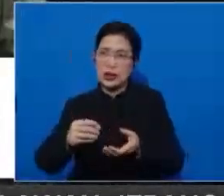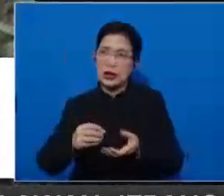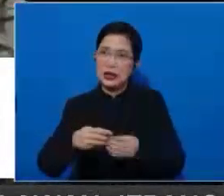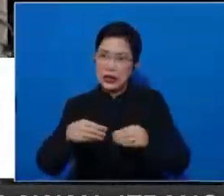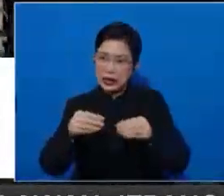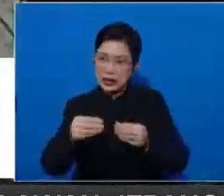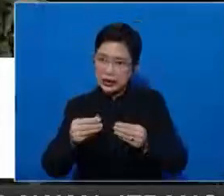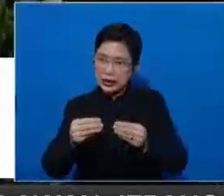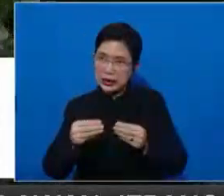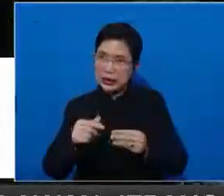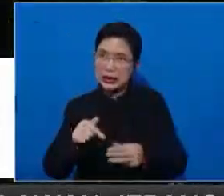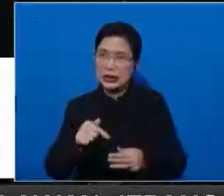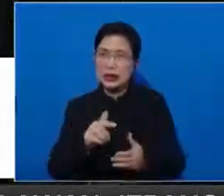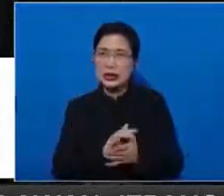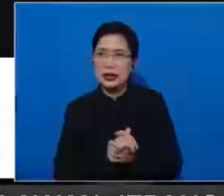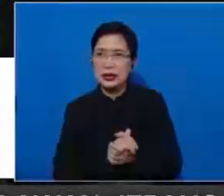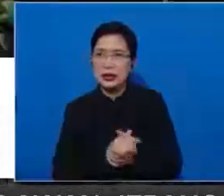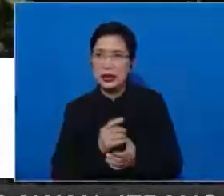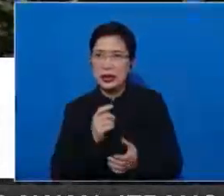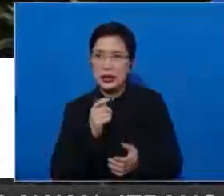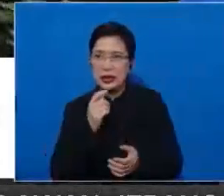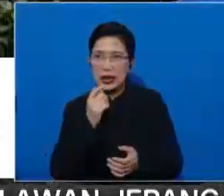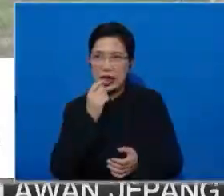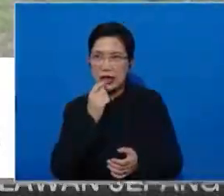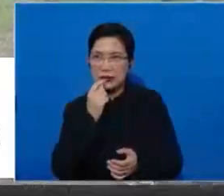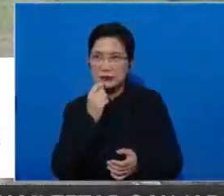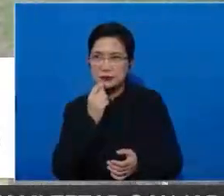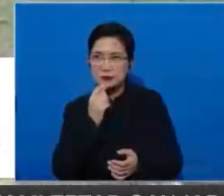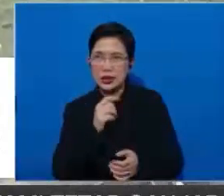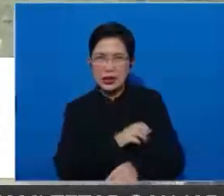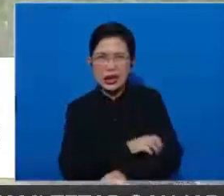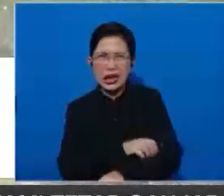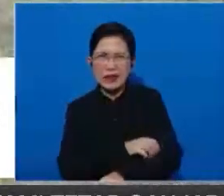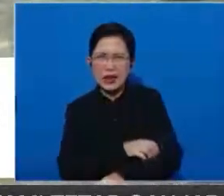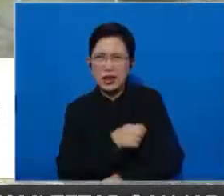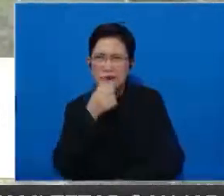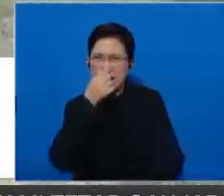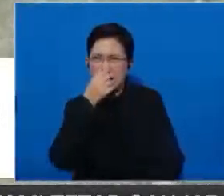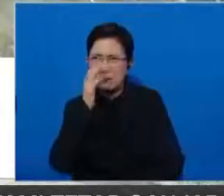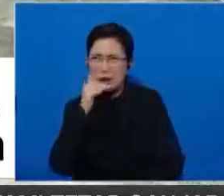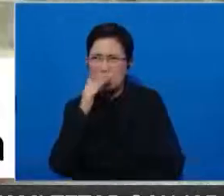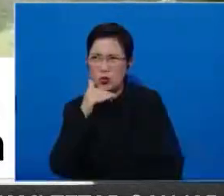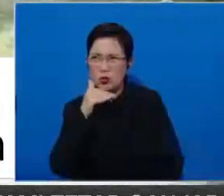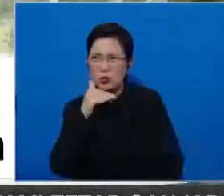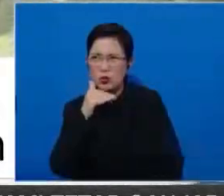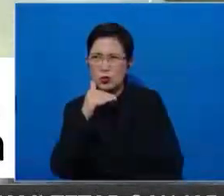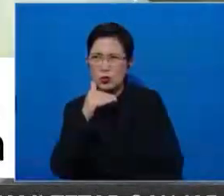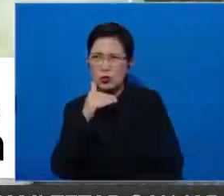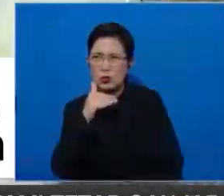memang rasanya kenapa nanti? Ada rasa gatal-gatalnya di lidah itu loh. Ada bau dari getahnya juga.